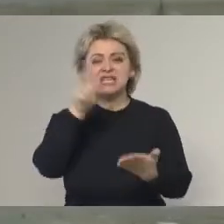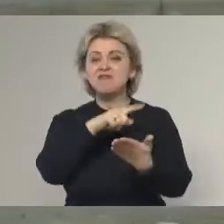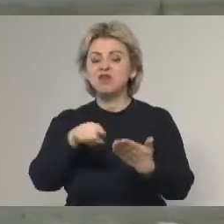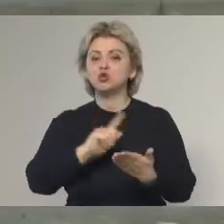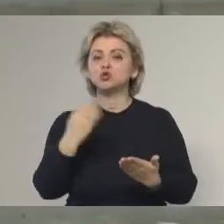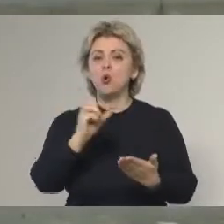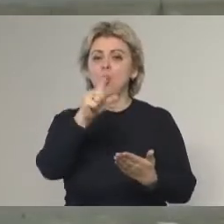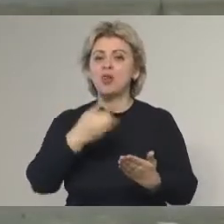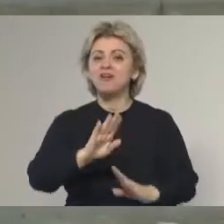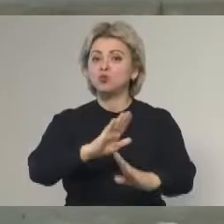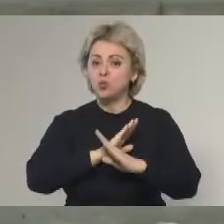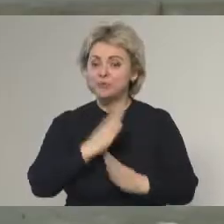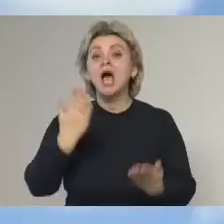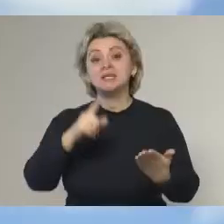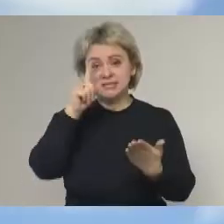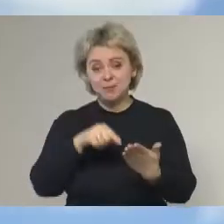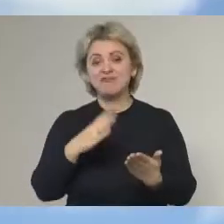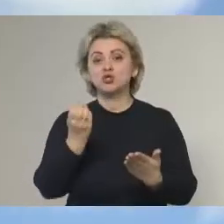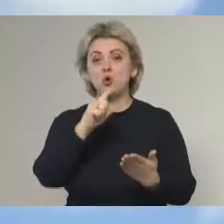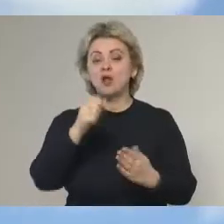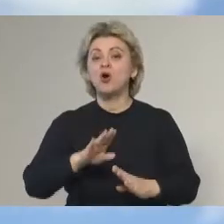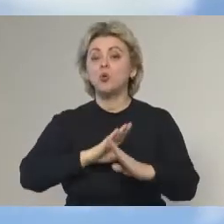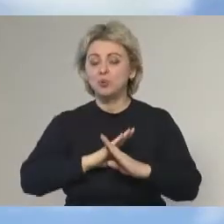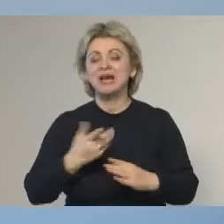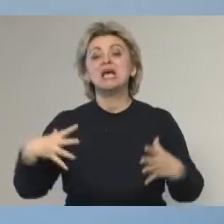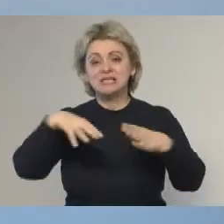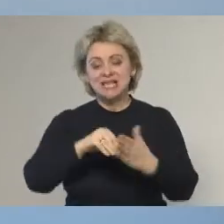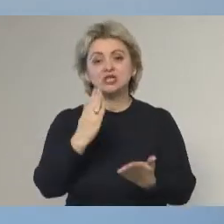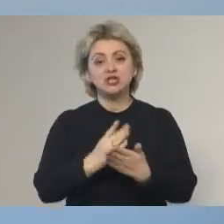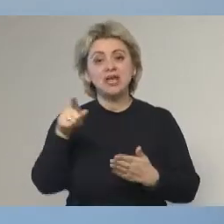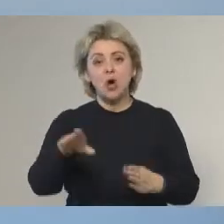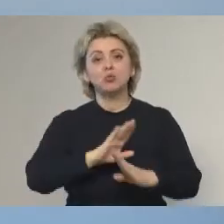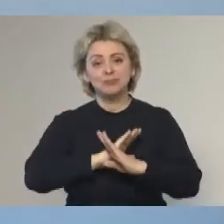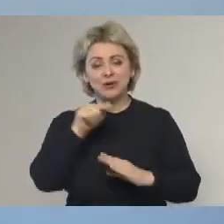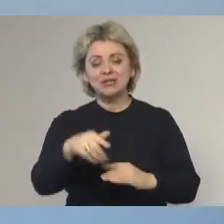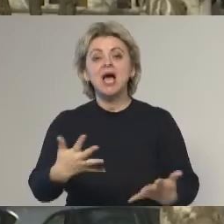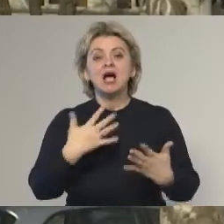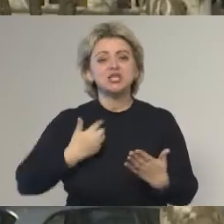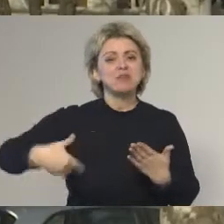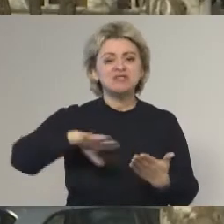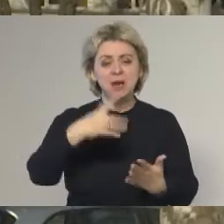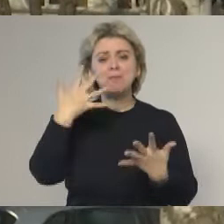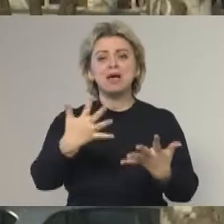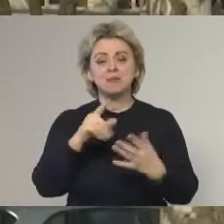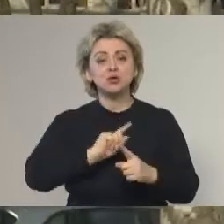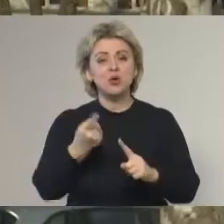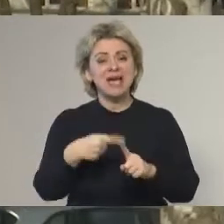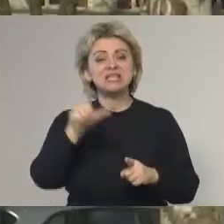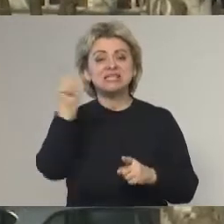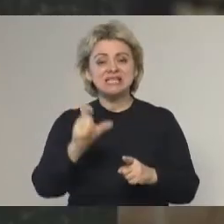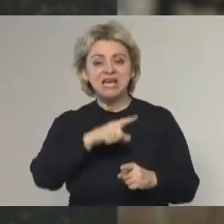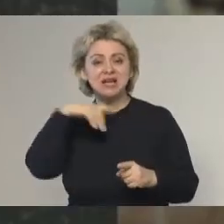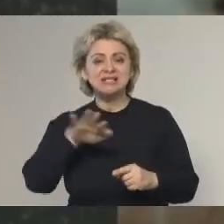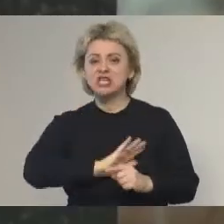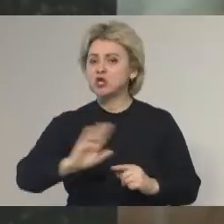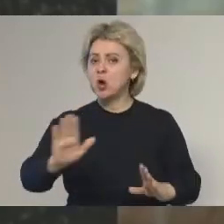что Шолохов умер. А если поверит, что Шолохов умер, то значит и ей суждено умереть. Конечно, мы все понимаем, что это просто стихи. Россия